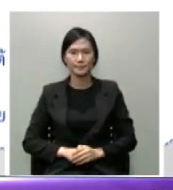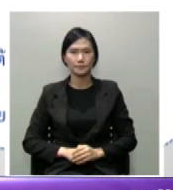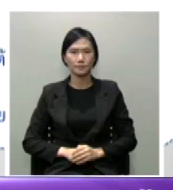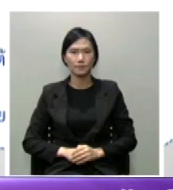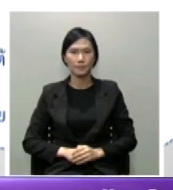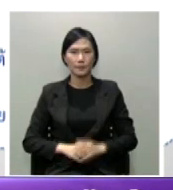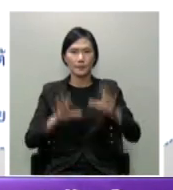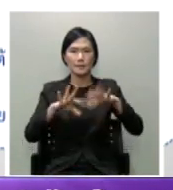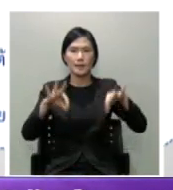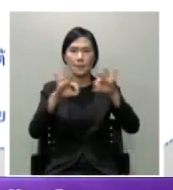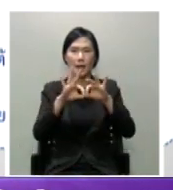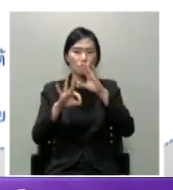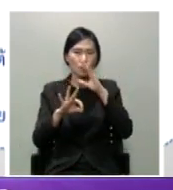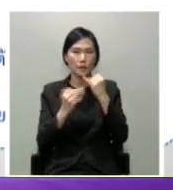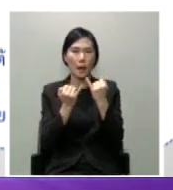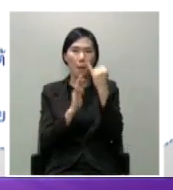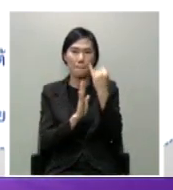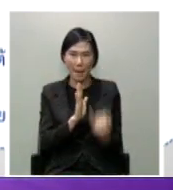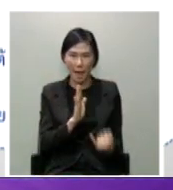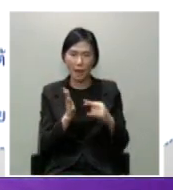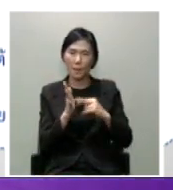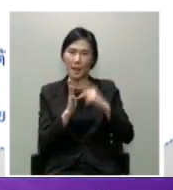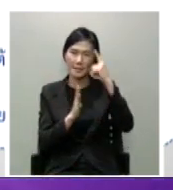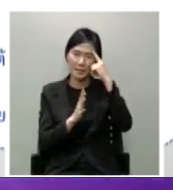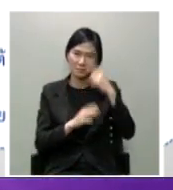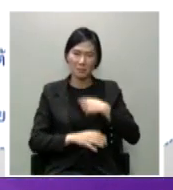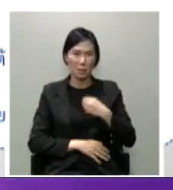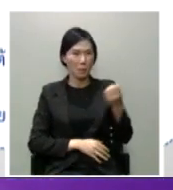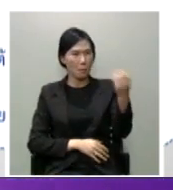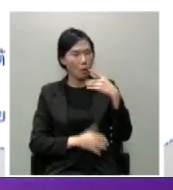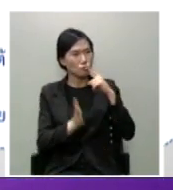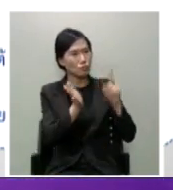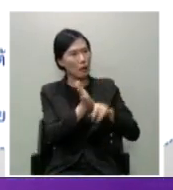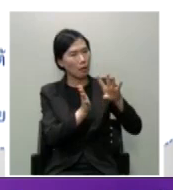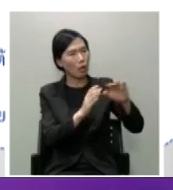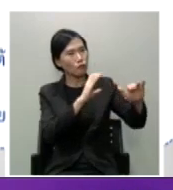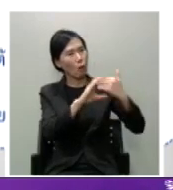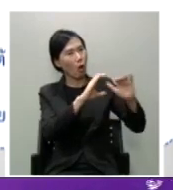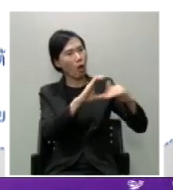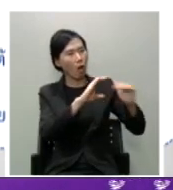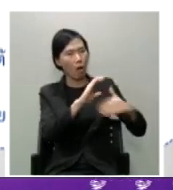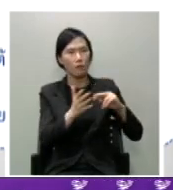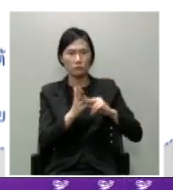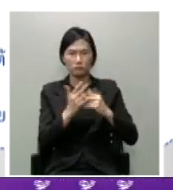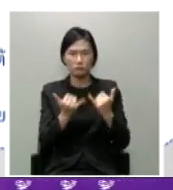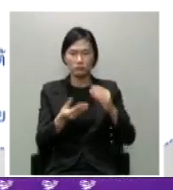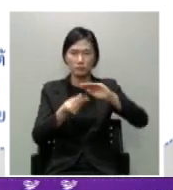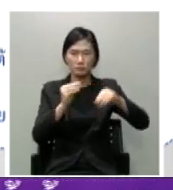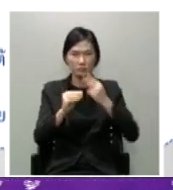ที่สำคัญคือถ้าเราแพ้จนกระทั่งเขาตอบโต้เราจริงเนี่ยตัวเลขออกมาแล้วล่ะครับท่านประธาน